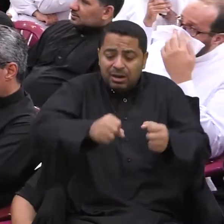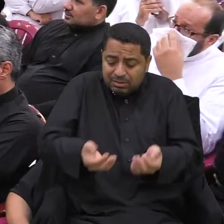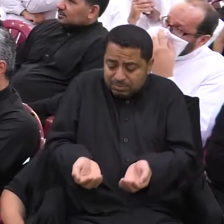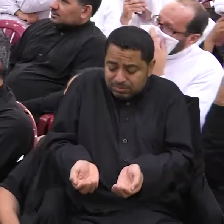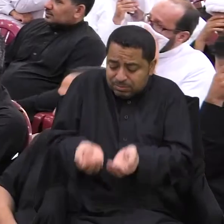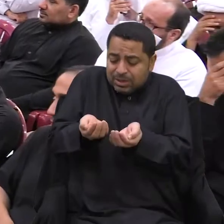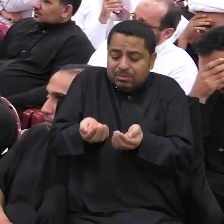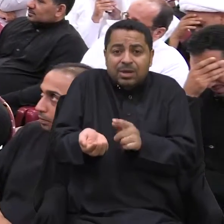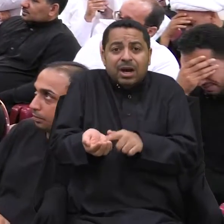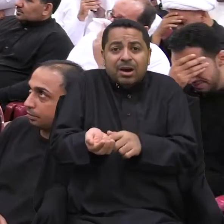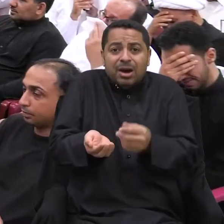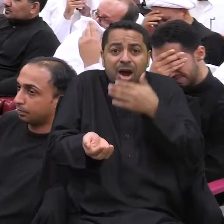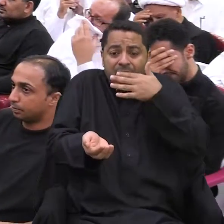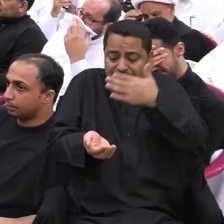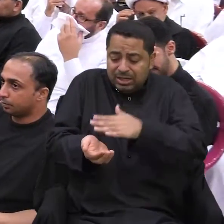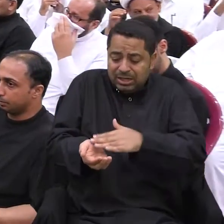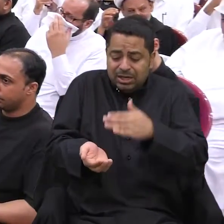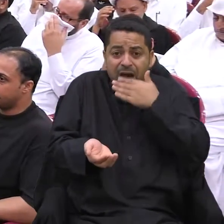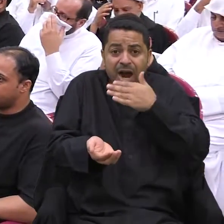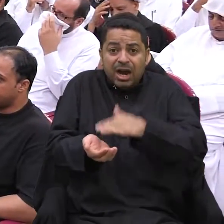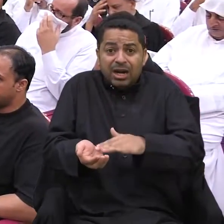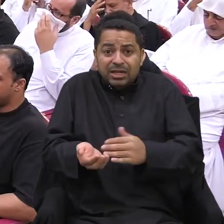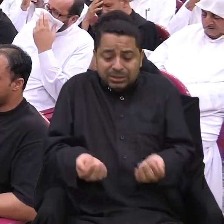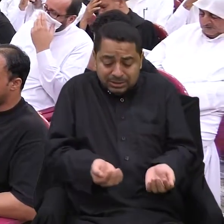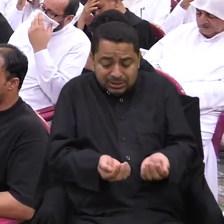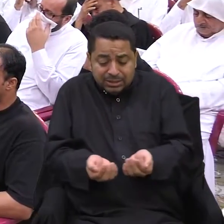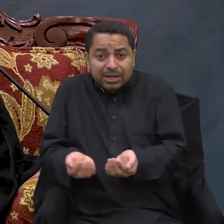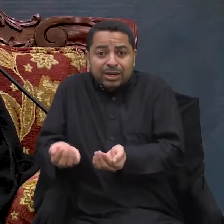شحال ليجتنب حضنه